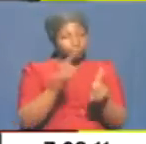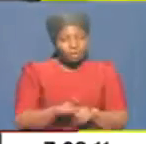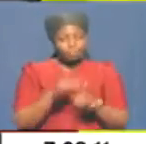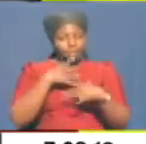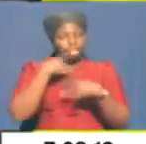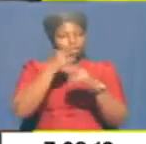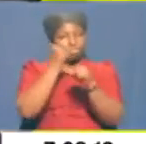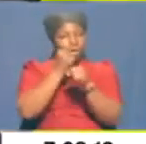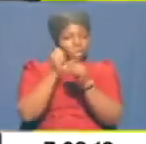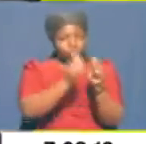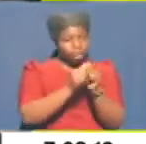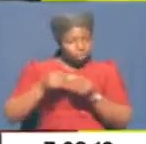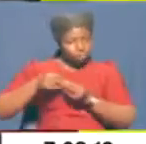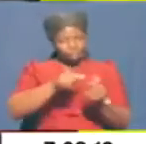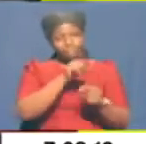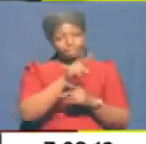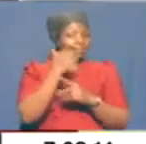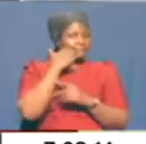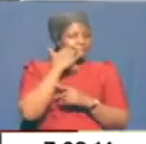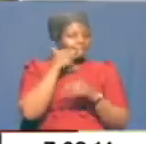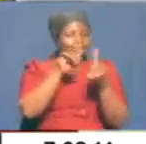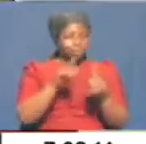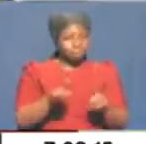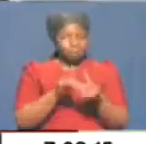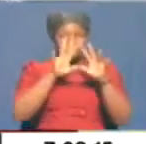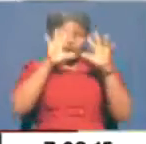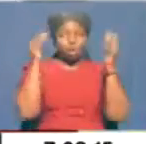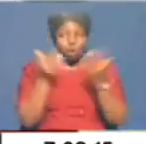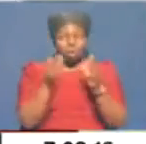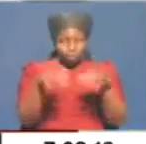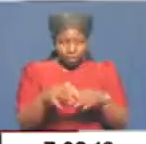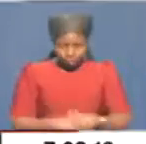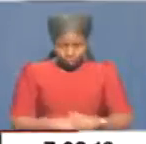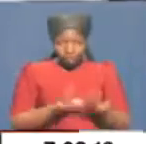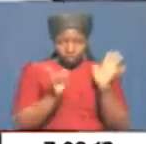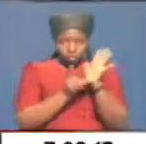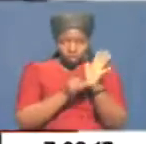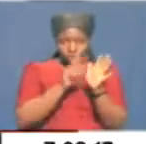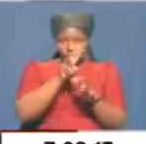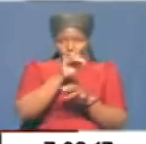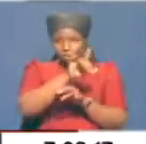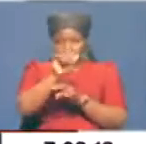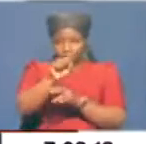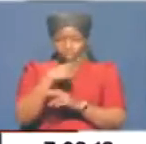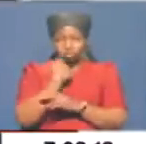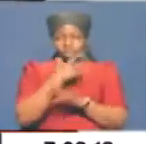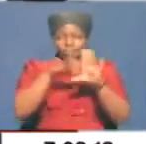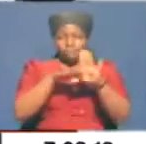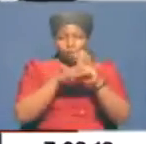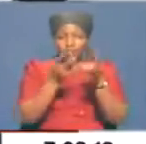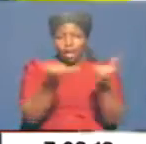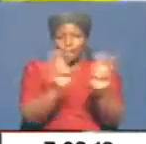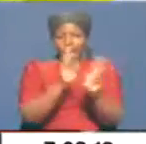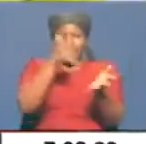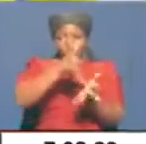to defeat this pandemic as a global community. Daktari Willis Akwale, ambaye ni mwenyekiti wa jopo kazi linalohusika na ugonjwa wa